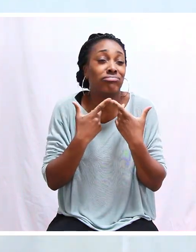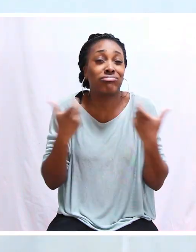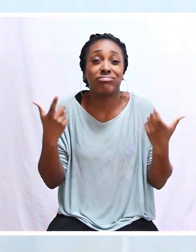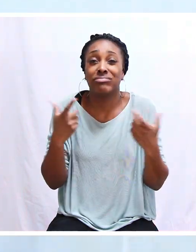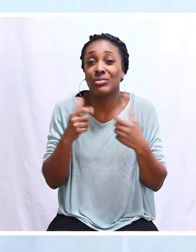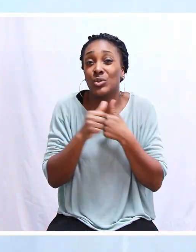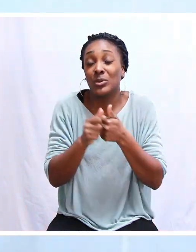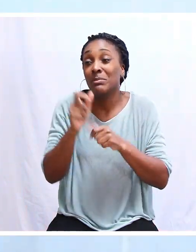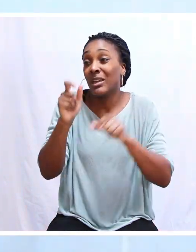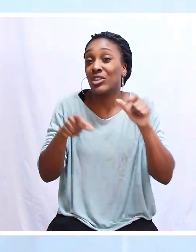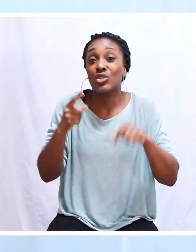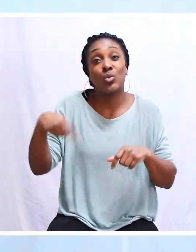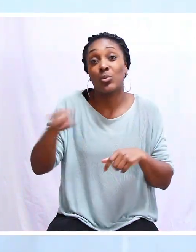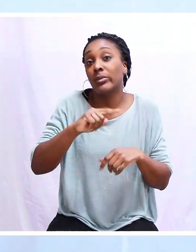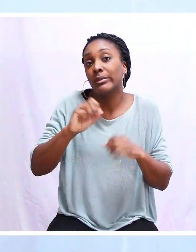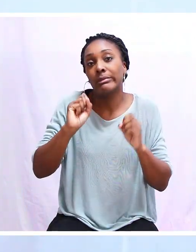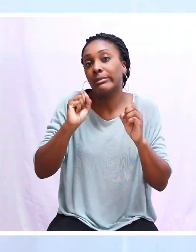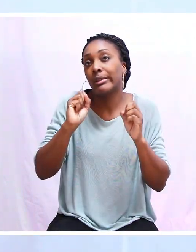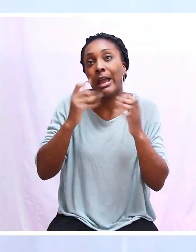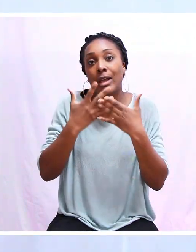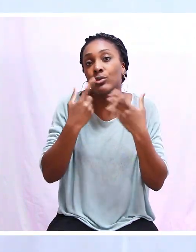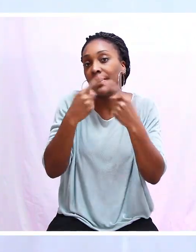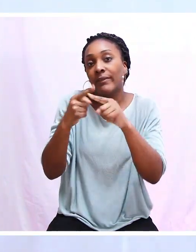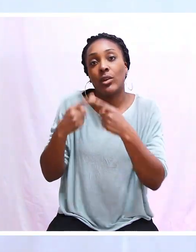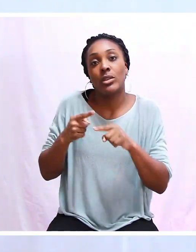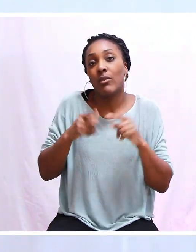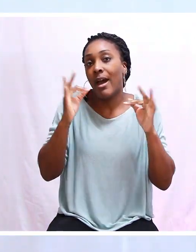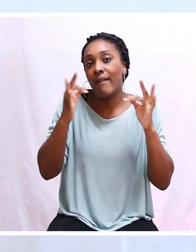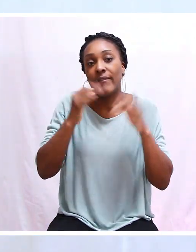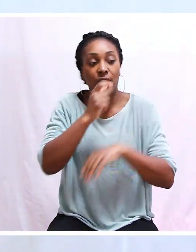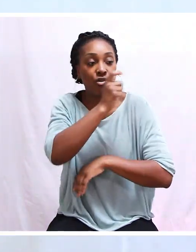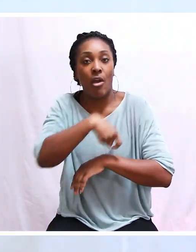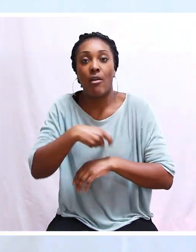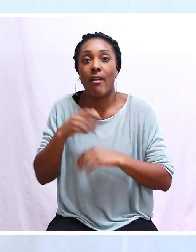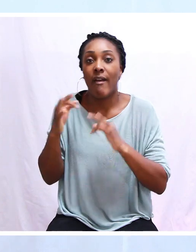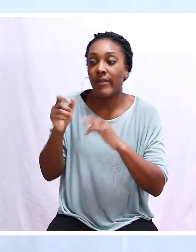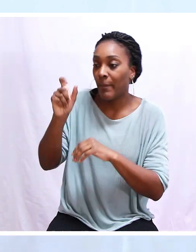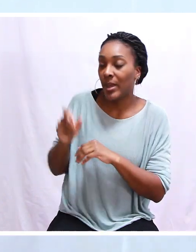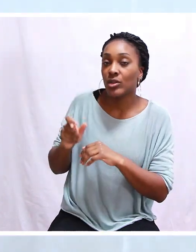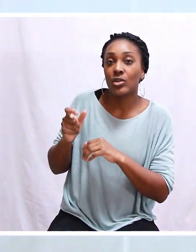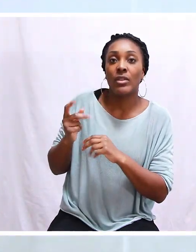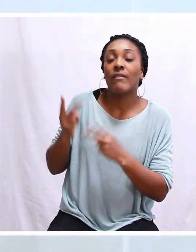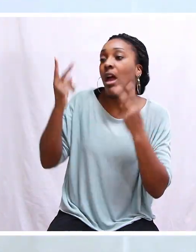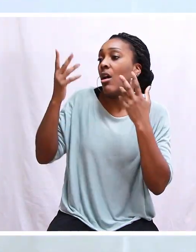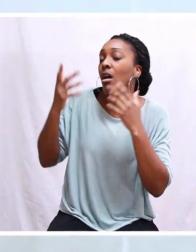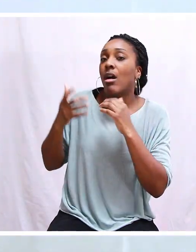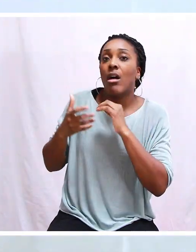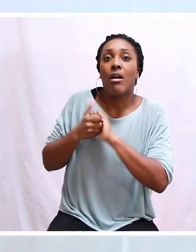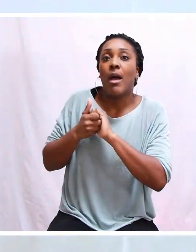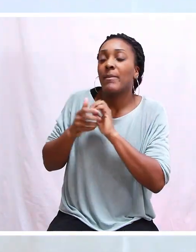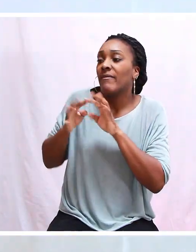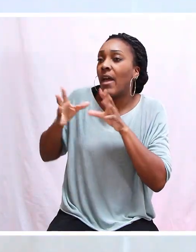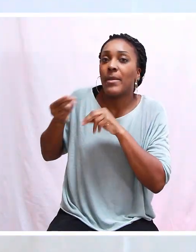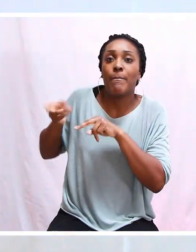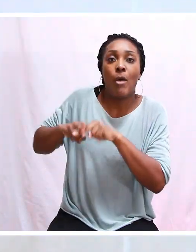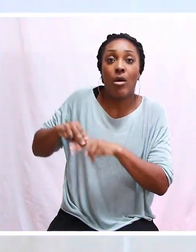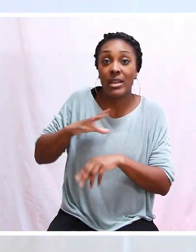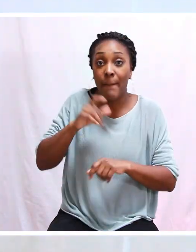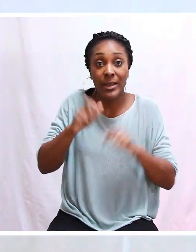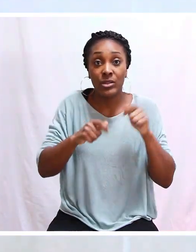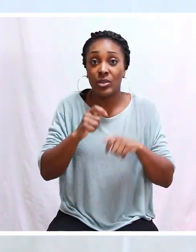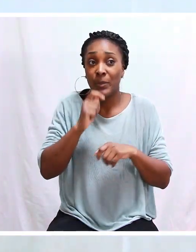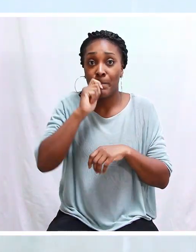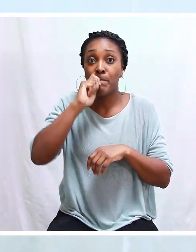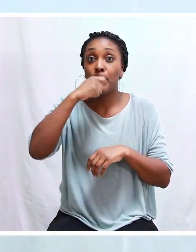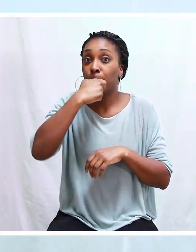les personnes. On ne réagit pas tous de la même manière au niveau de la disparition d'un être cher. Certains vont être dans le mutisme, vont même pas